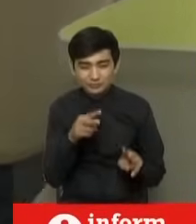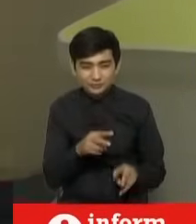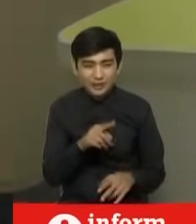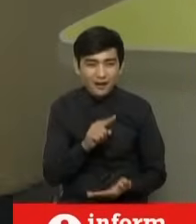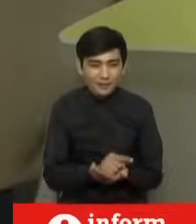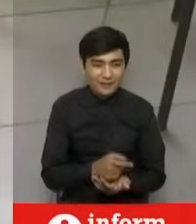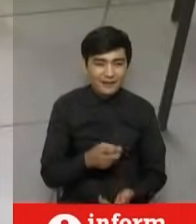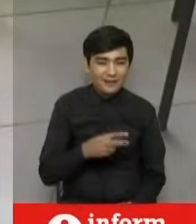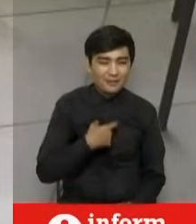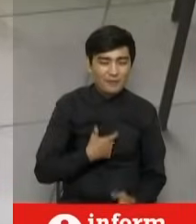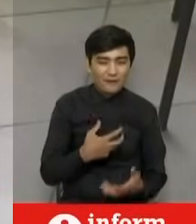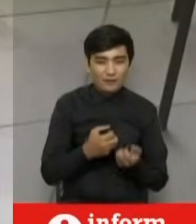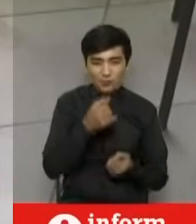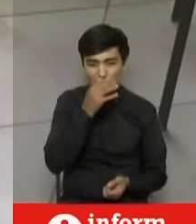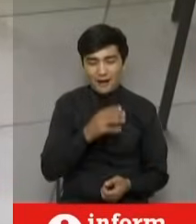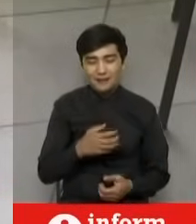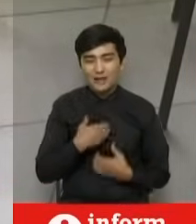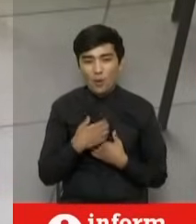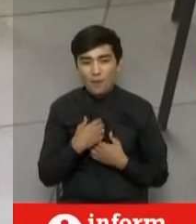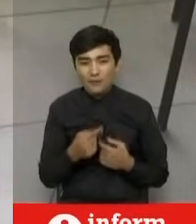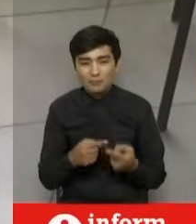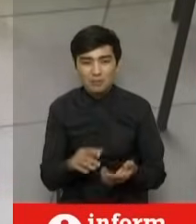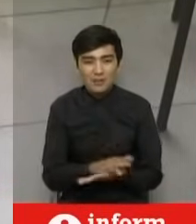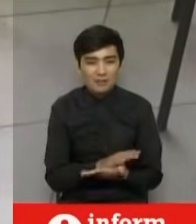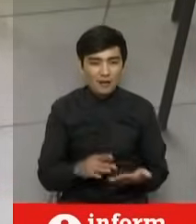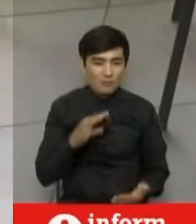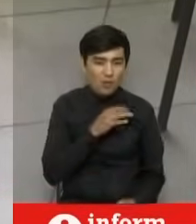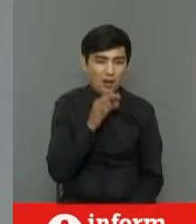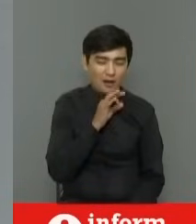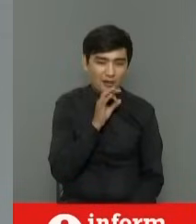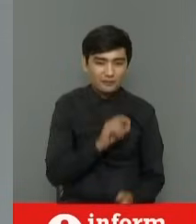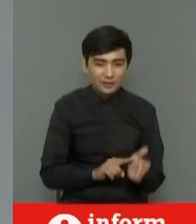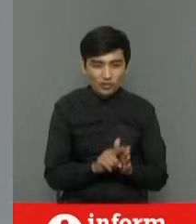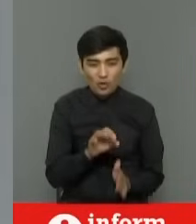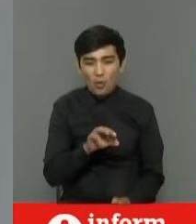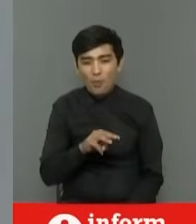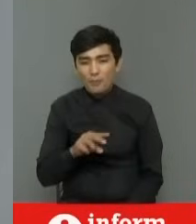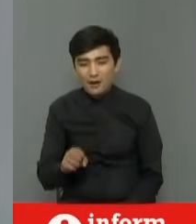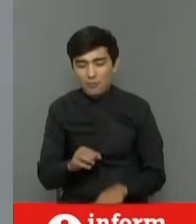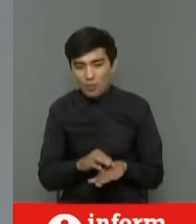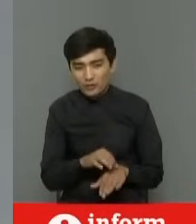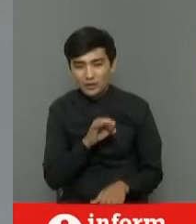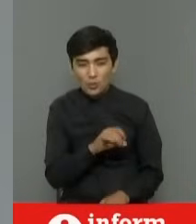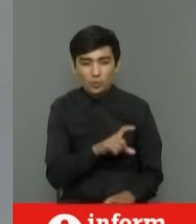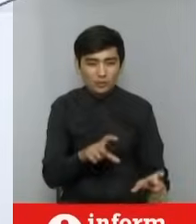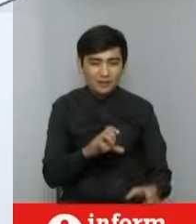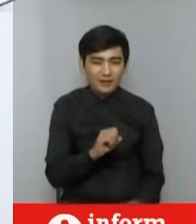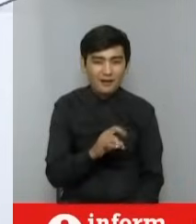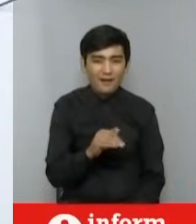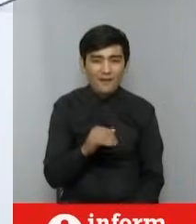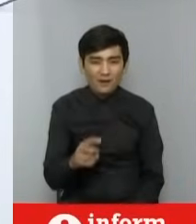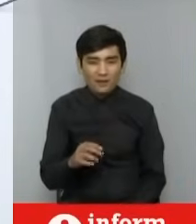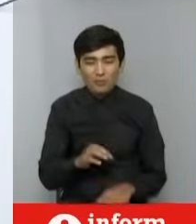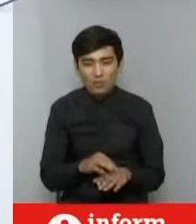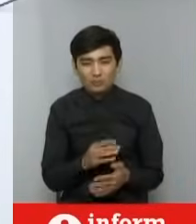обязанность на себя. А за счет страхования бесплатными стали многие лекарства, в том числе для онкобольных и людей с орфанными заболеваниями.